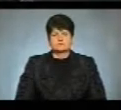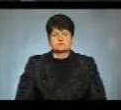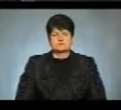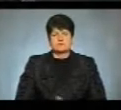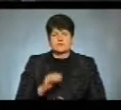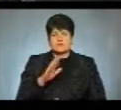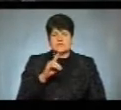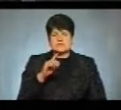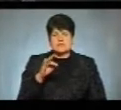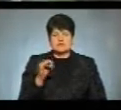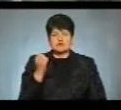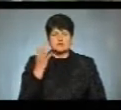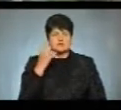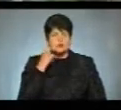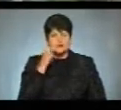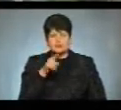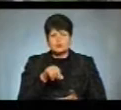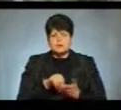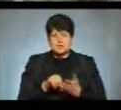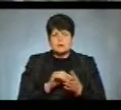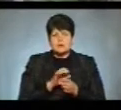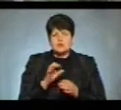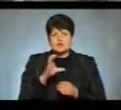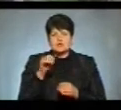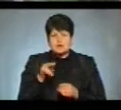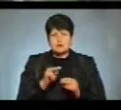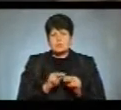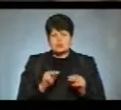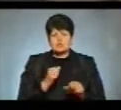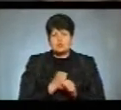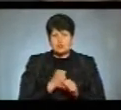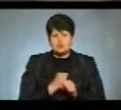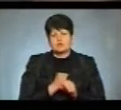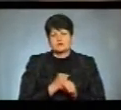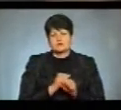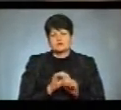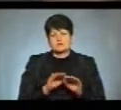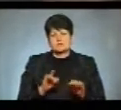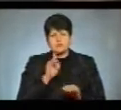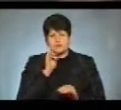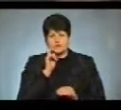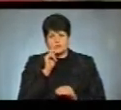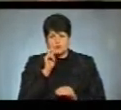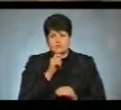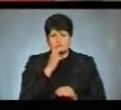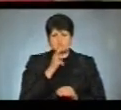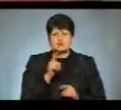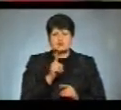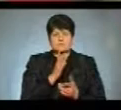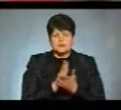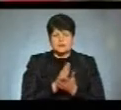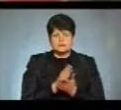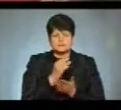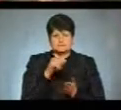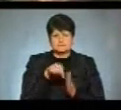Віктору Захарченку 14. Він учасник проєкту «Соціально-педагогічна робота з дітьми та молоддю в Україні». Хлопець показав, з чого складається його продуктовий